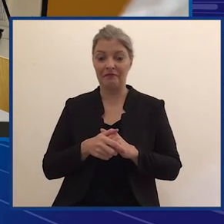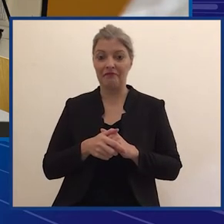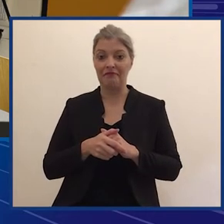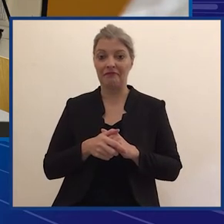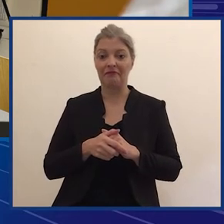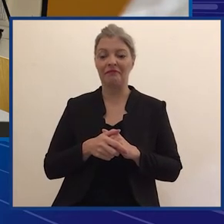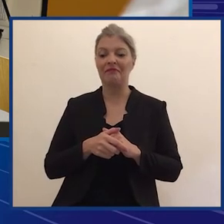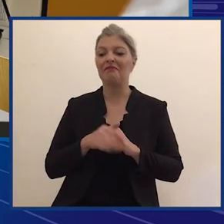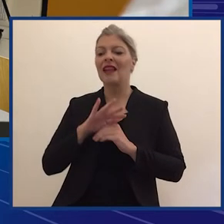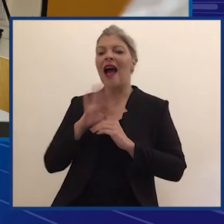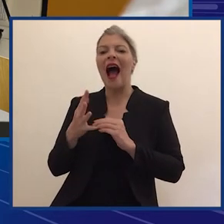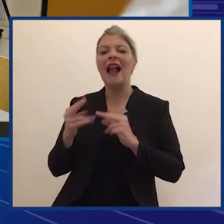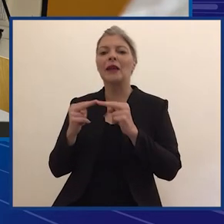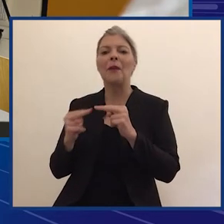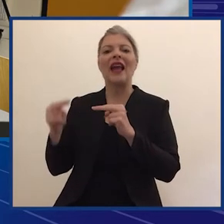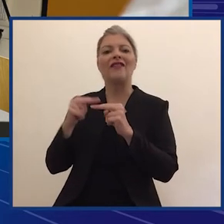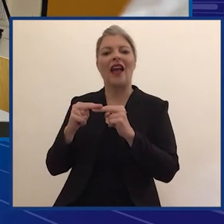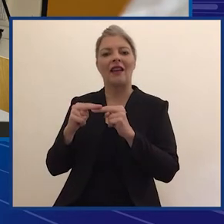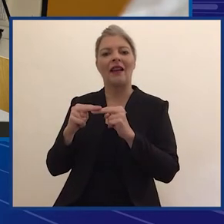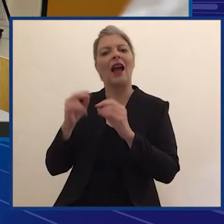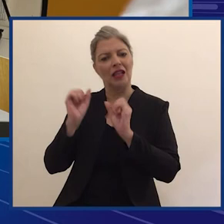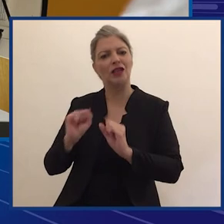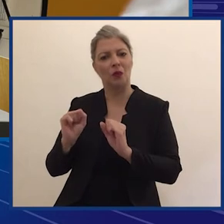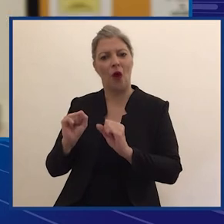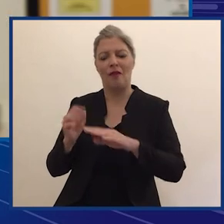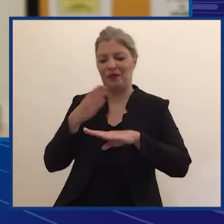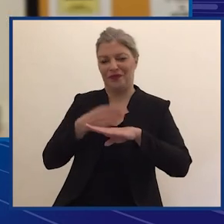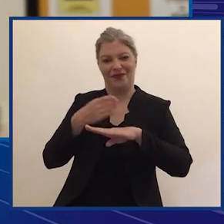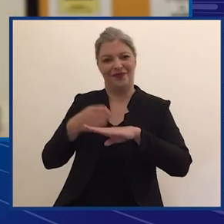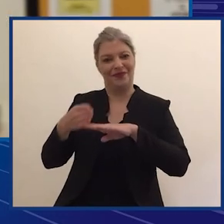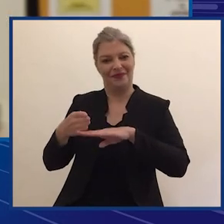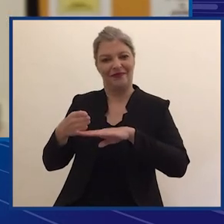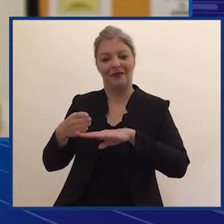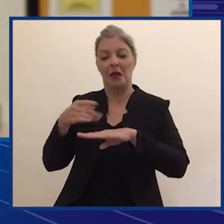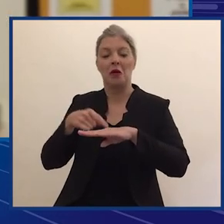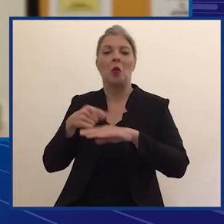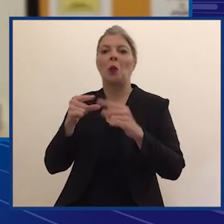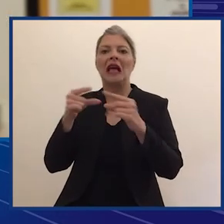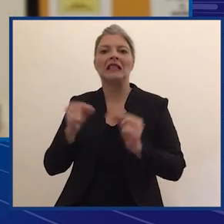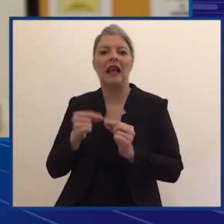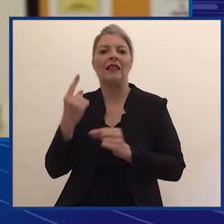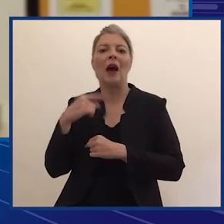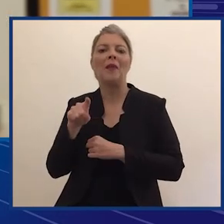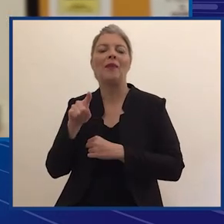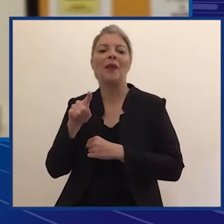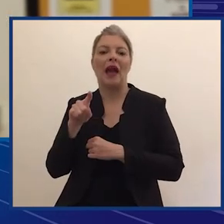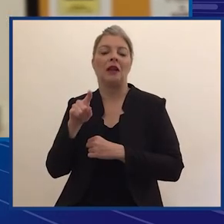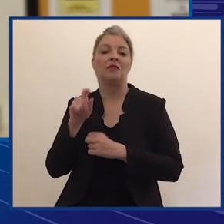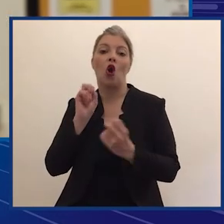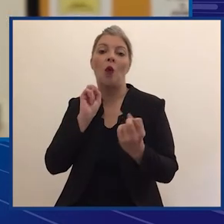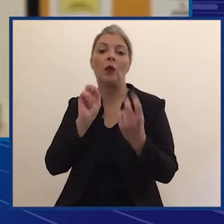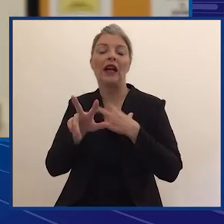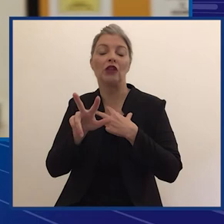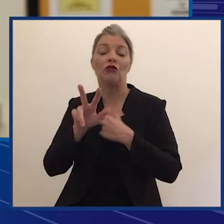Si possono poi montare altre periferiche, per esempio si può montare una scheda per una comunicazione UM3G,